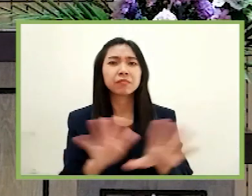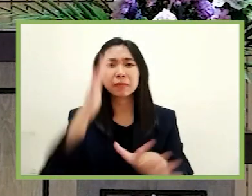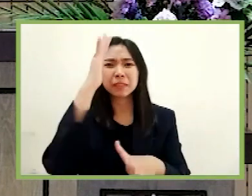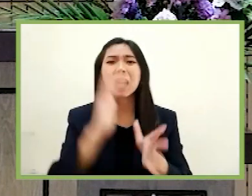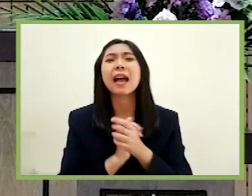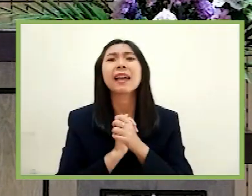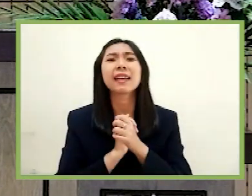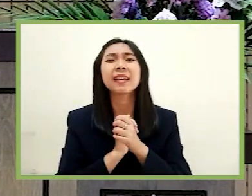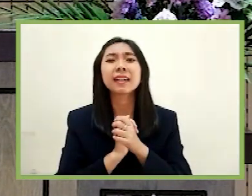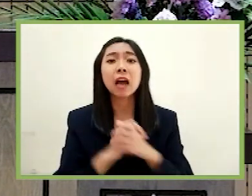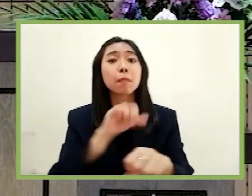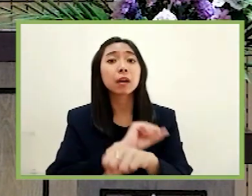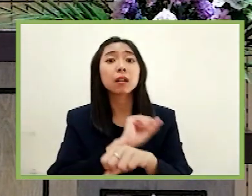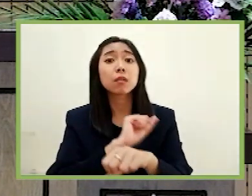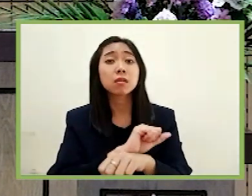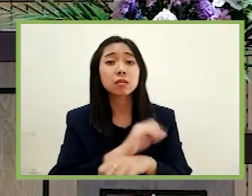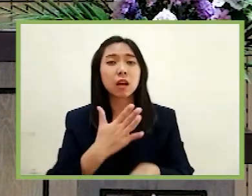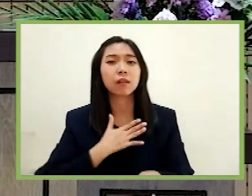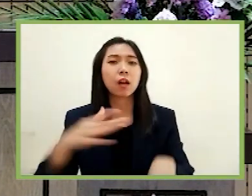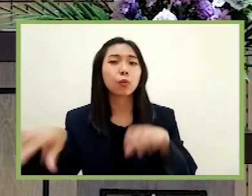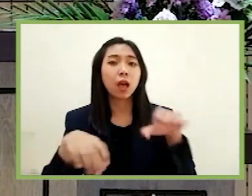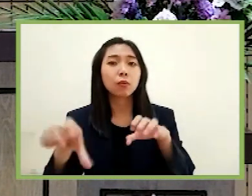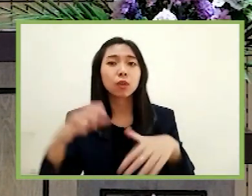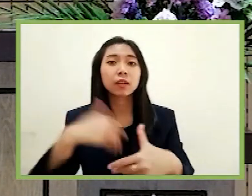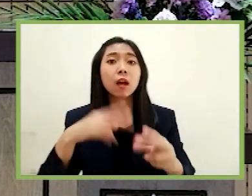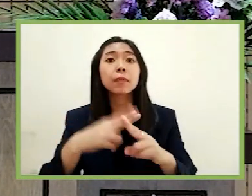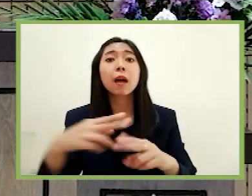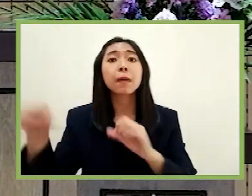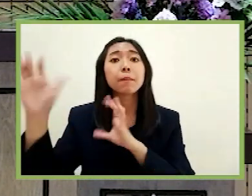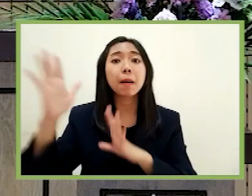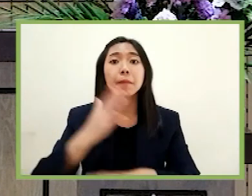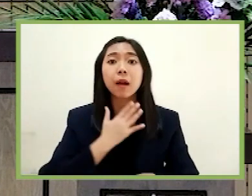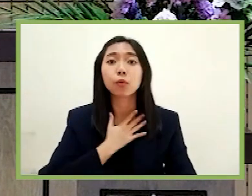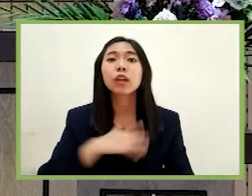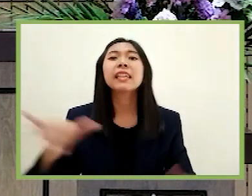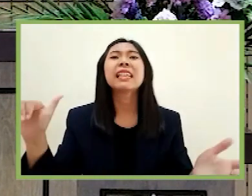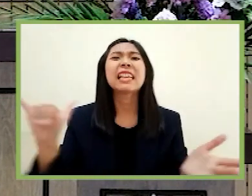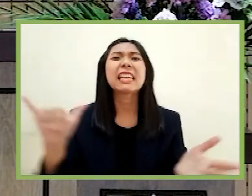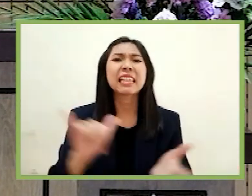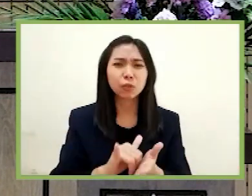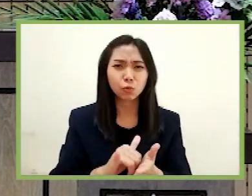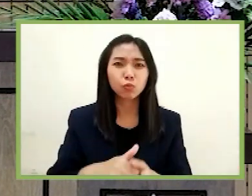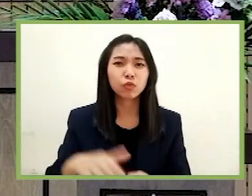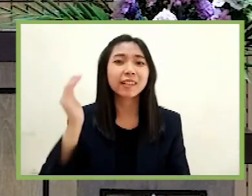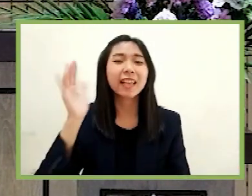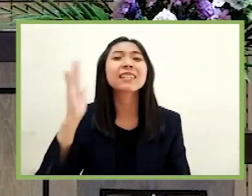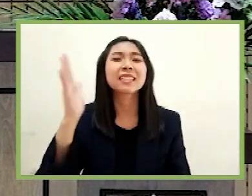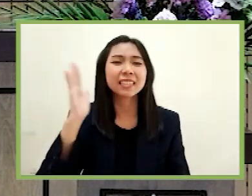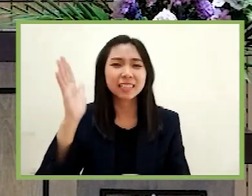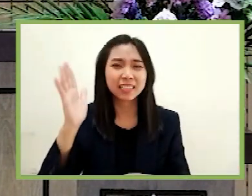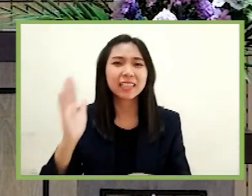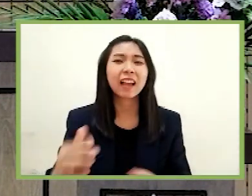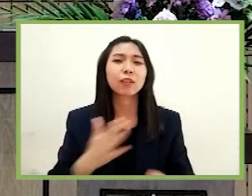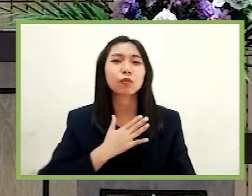percaya pekerjaan-pekerjaan yang kulakukan Dalam Nama Bapakku itulah yang memberikan Kesaksian tentang